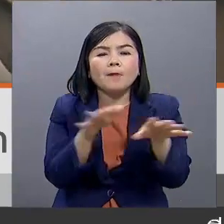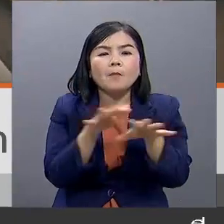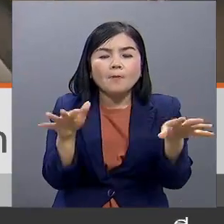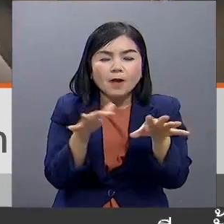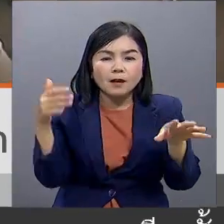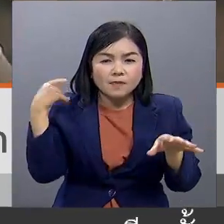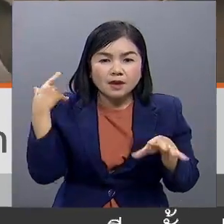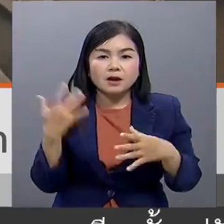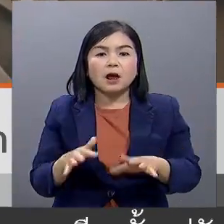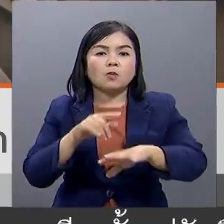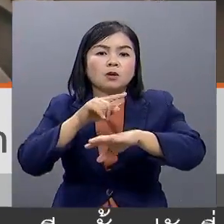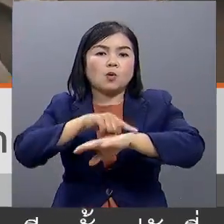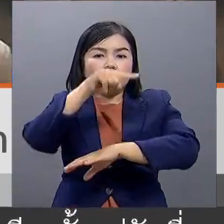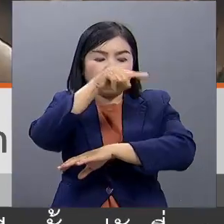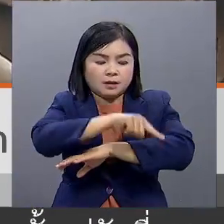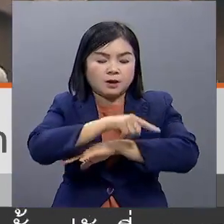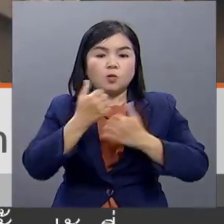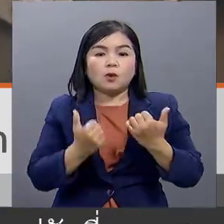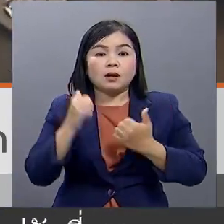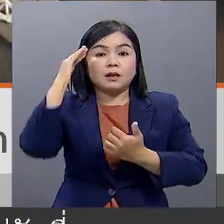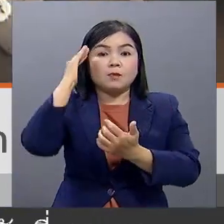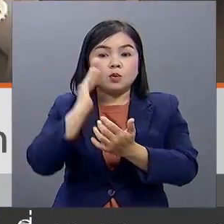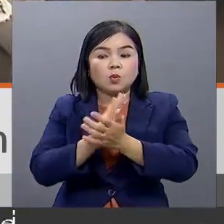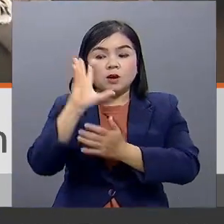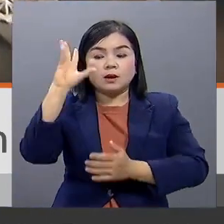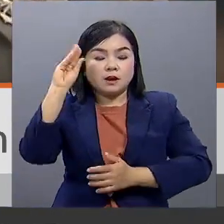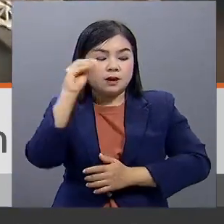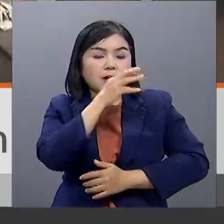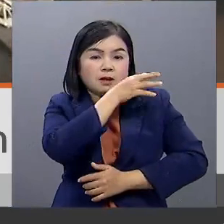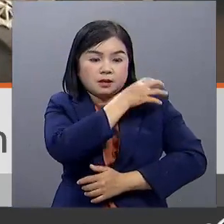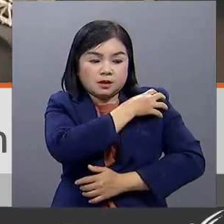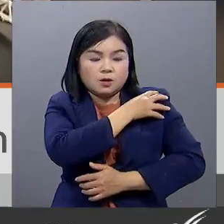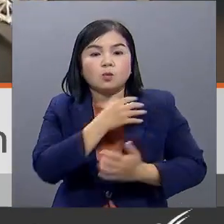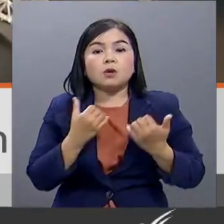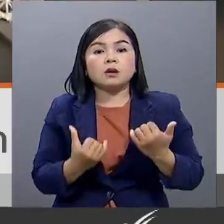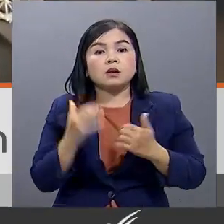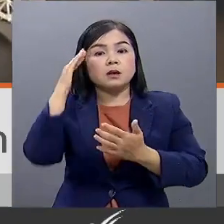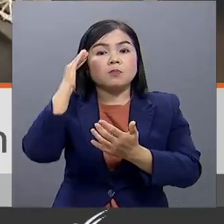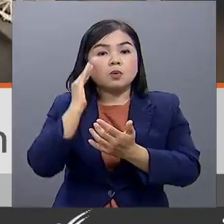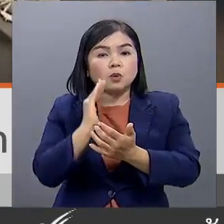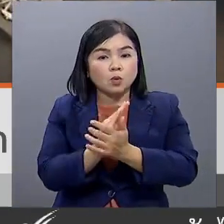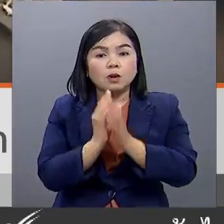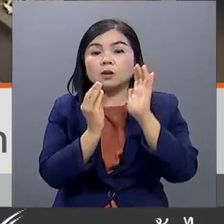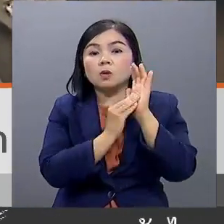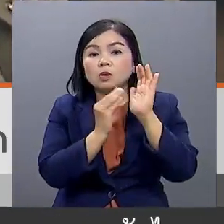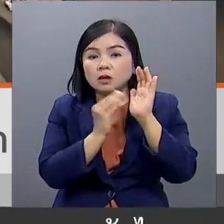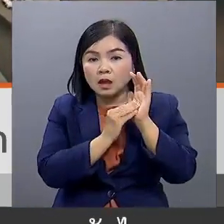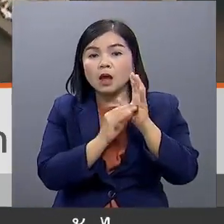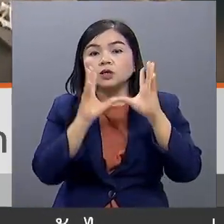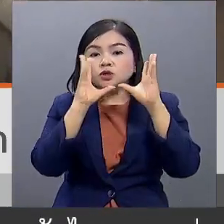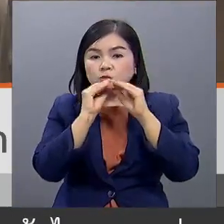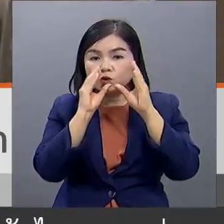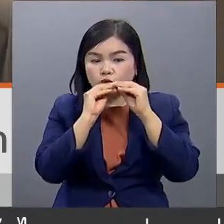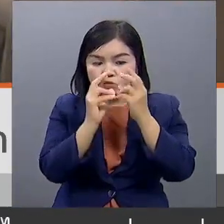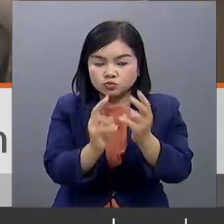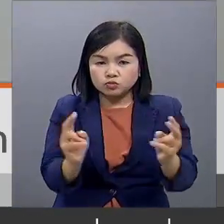13:00วันนี้พลตำรวจโทพักกับพงษ์พงษ์เภตราผู้บัญชาการตำรวจนครบาลจะเรียกประชุมเกี่ยวกับสถานการณ์